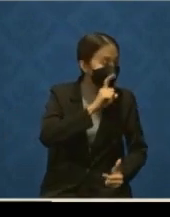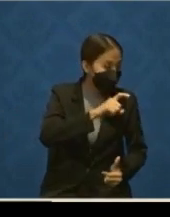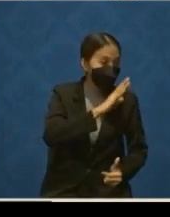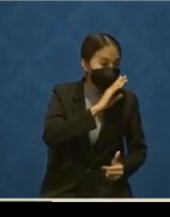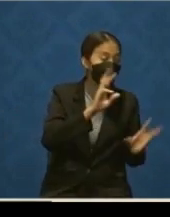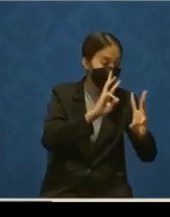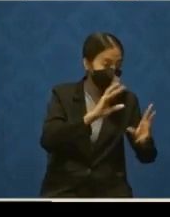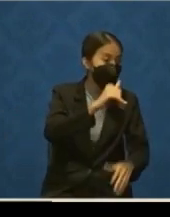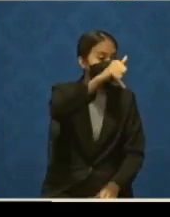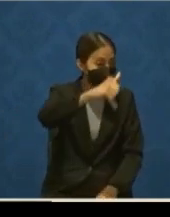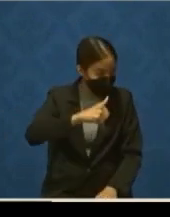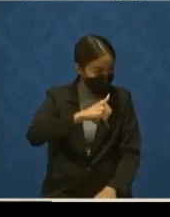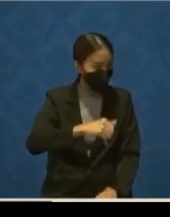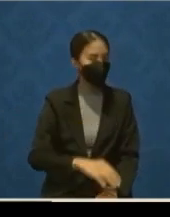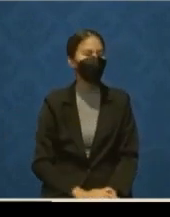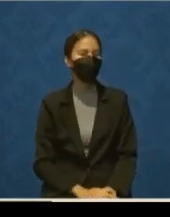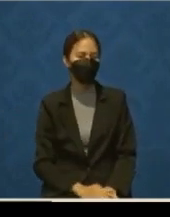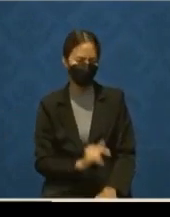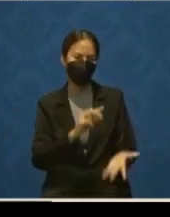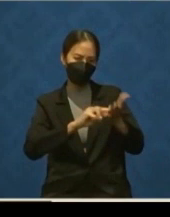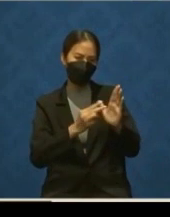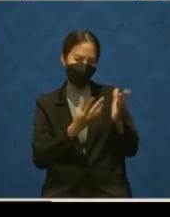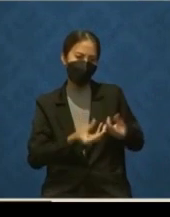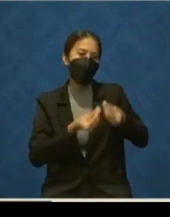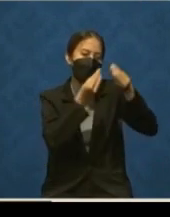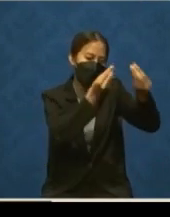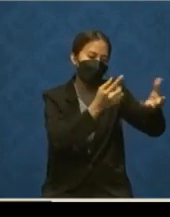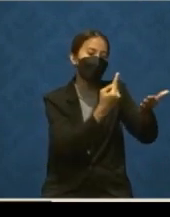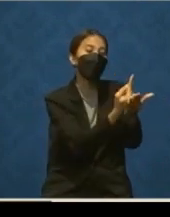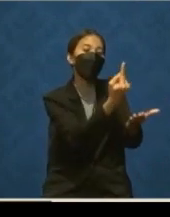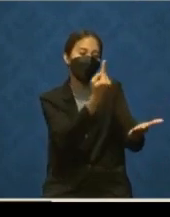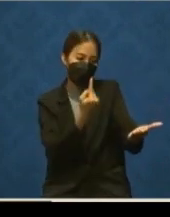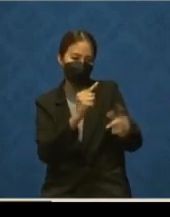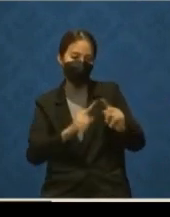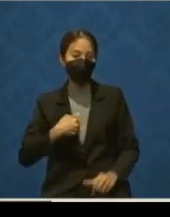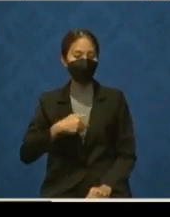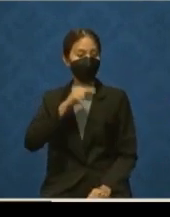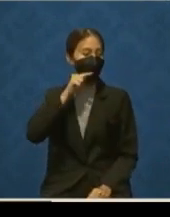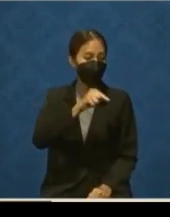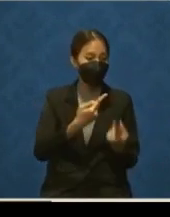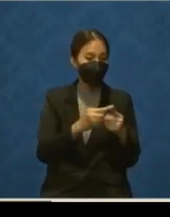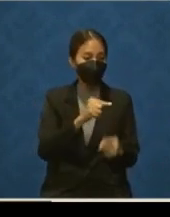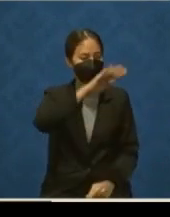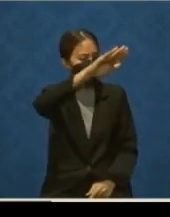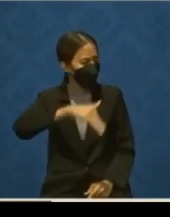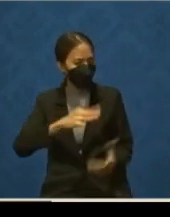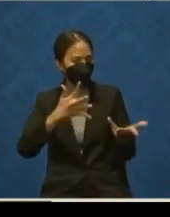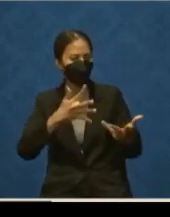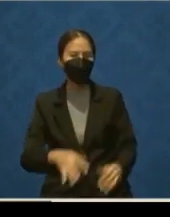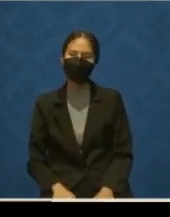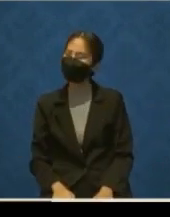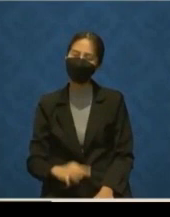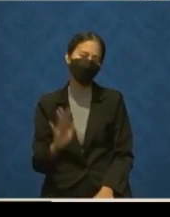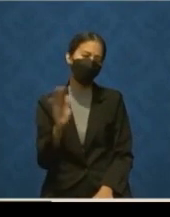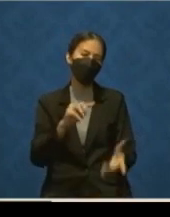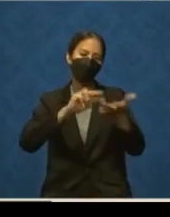อบได้ไหมอย่างนี้ถึงเรียกว่ามอบหมายถ้ามอบหมายเฉพาะสั่งอย่างเดียวแล้วไม่มีคนมาตอบเนี่ยไม่ใช่มอบหมายหรอกครับอย่างนี้ผมถือว่าไม่รับผิ